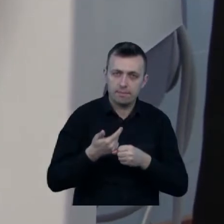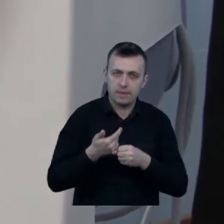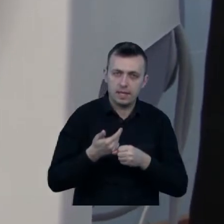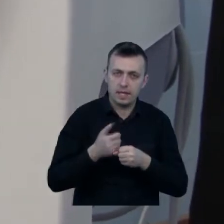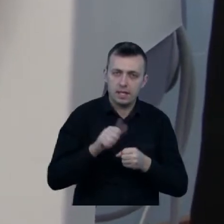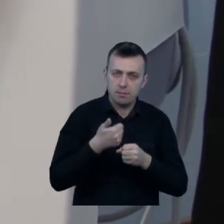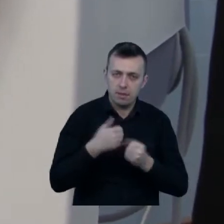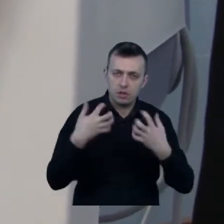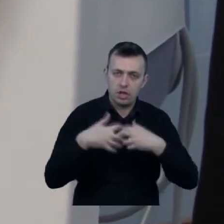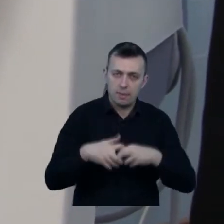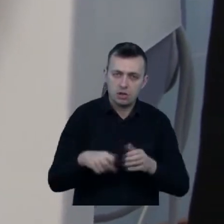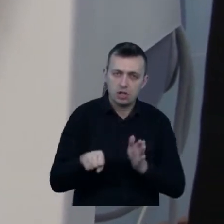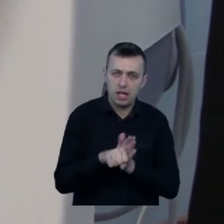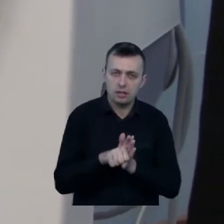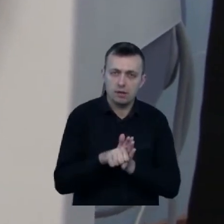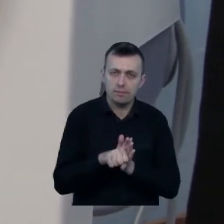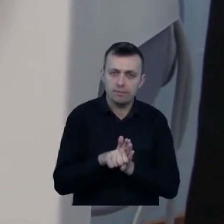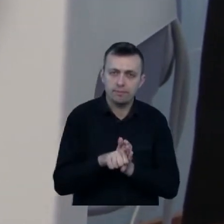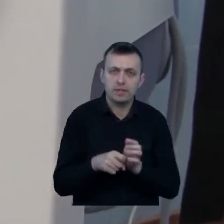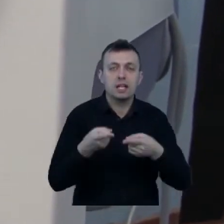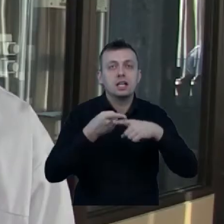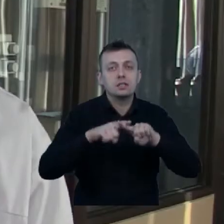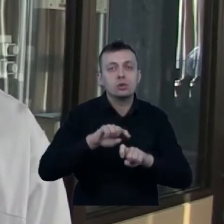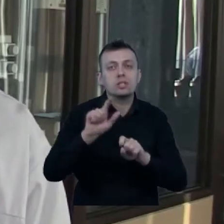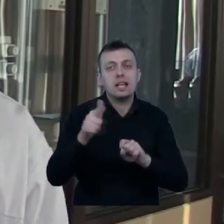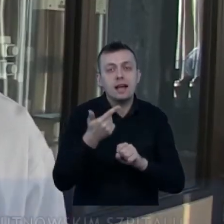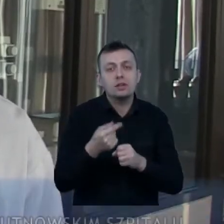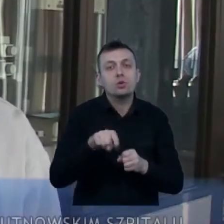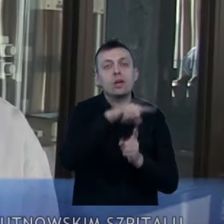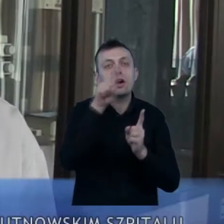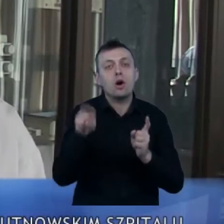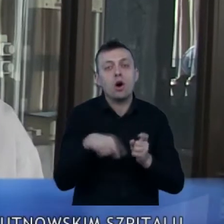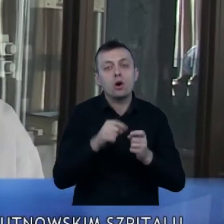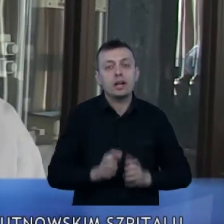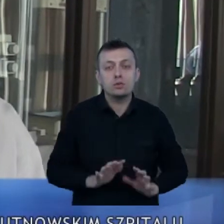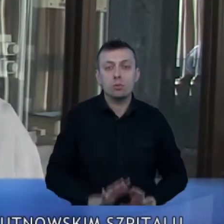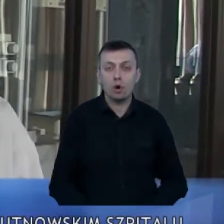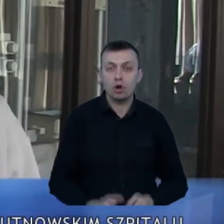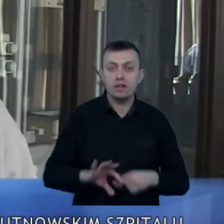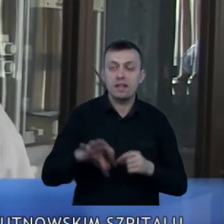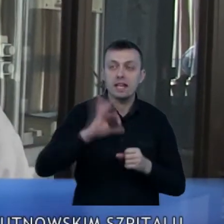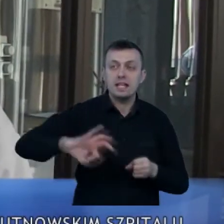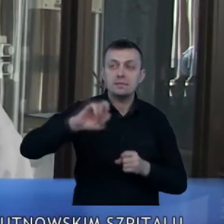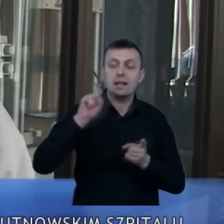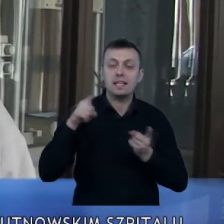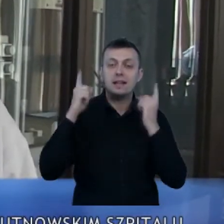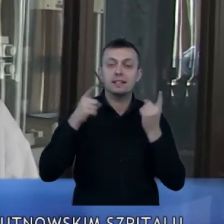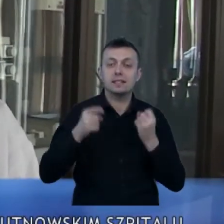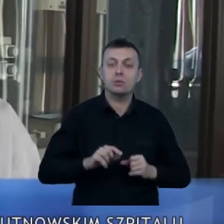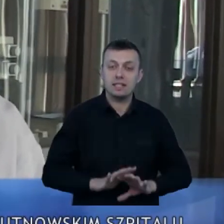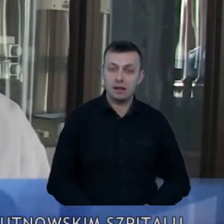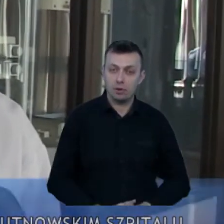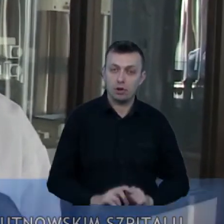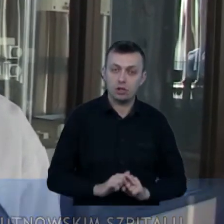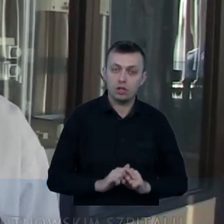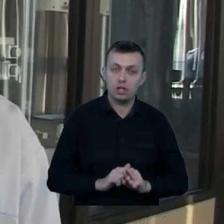specjalistyczny próżnociąg położniczy oraz ciśnieniomierz jezdny. Próżnociąg położniczy służy do skrócenia drugiego okresu porodu w